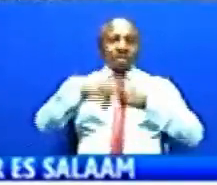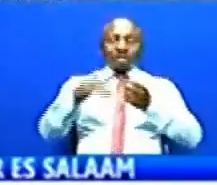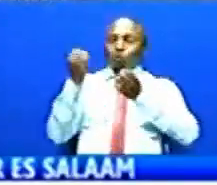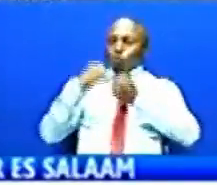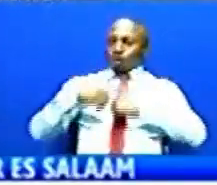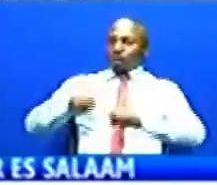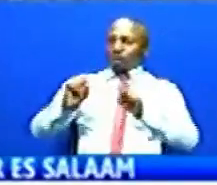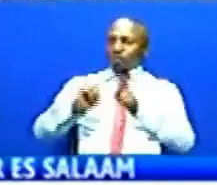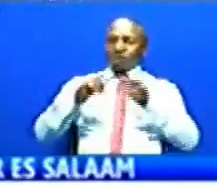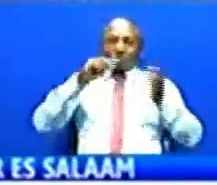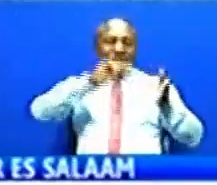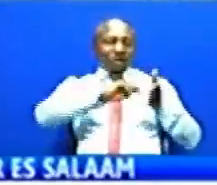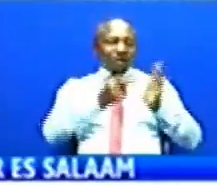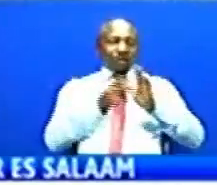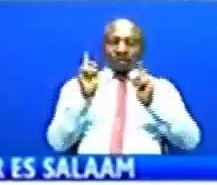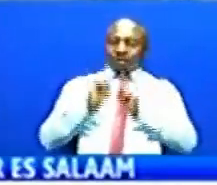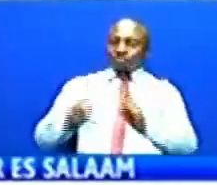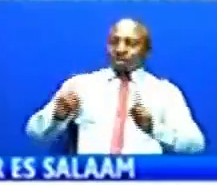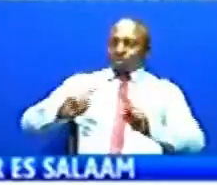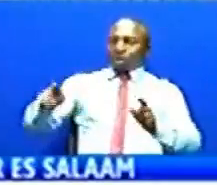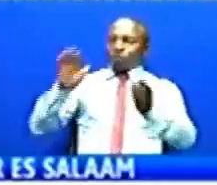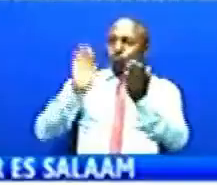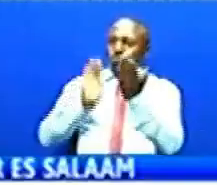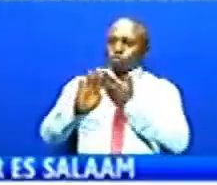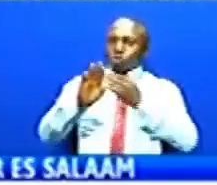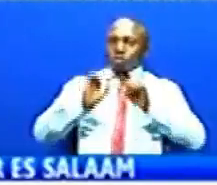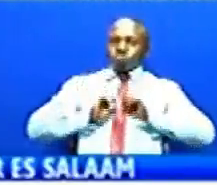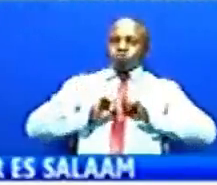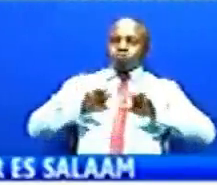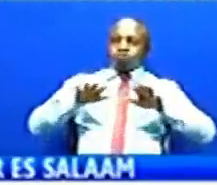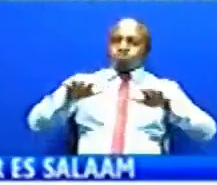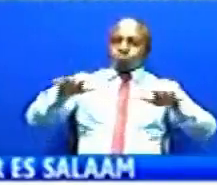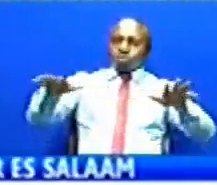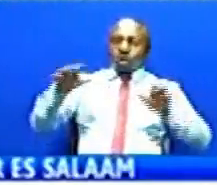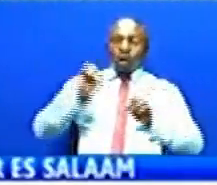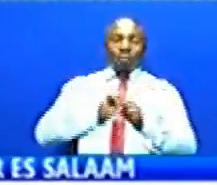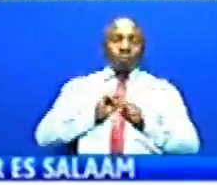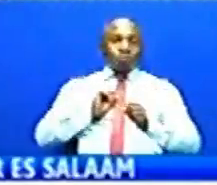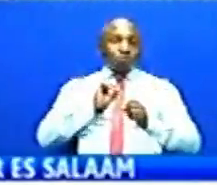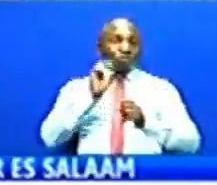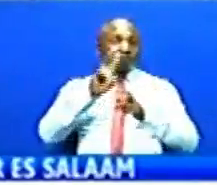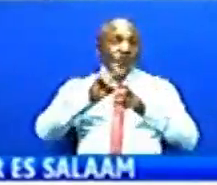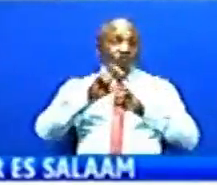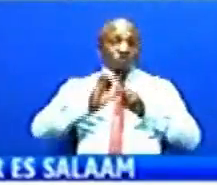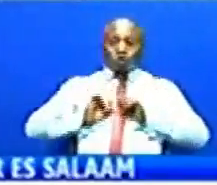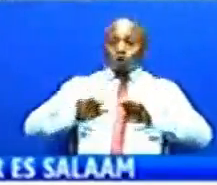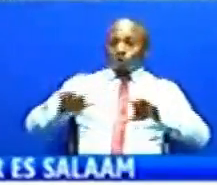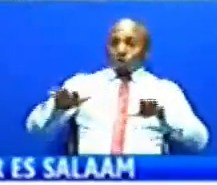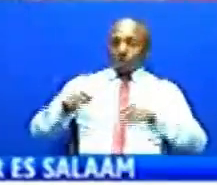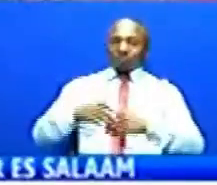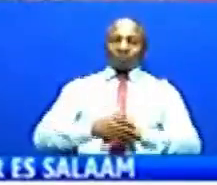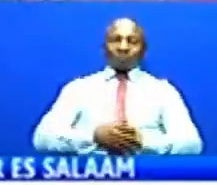kiendelea kutekeleza mikakati mbalimbali ya kuzuia kuenea kwa maambukizi ya virusi vya korona.